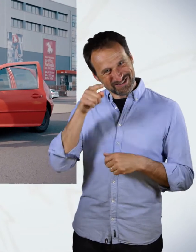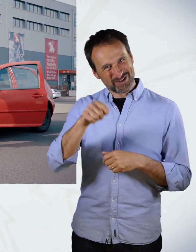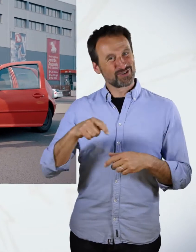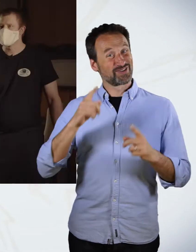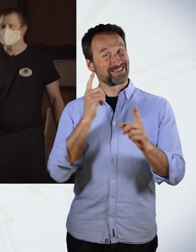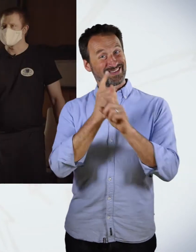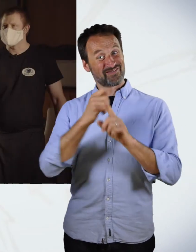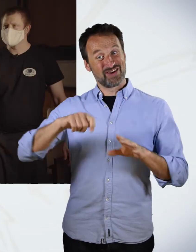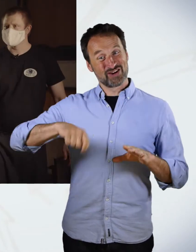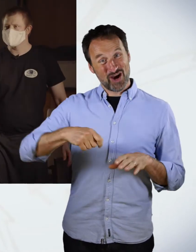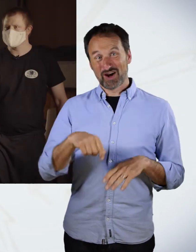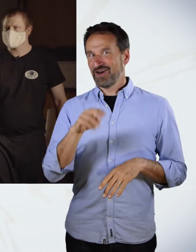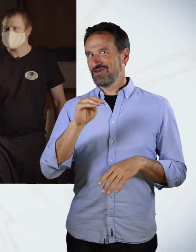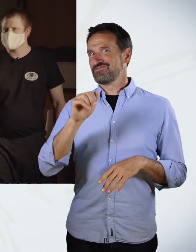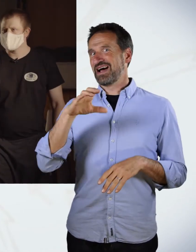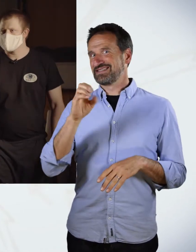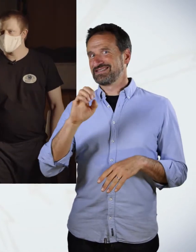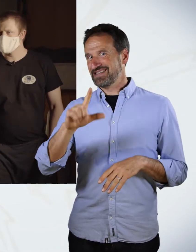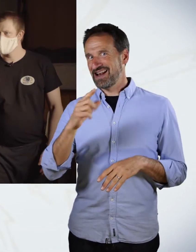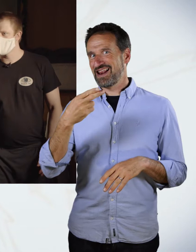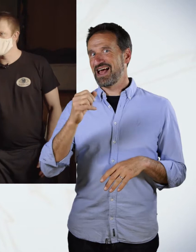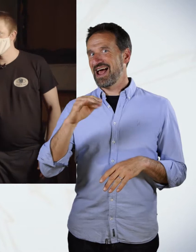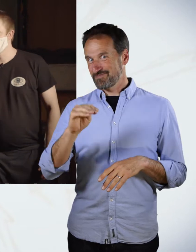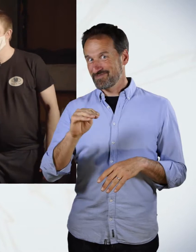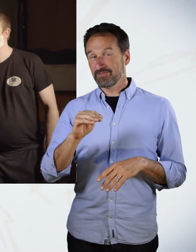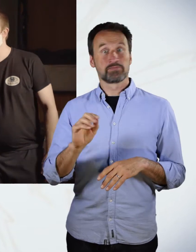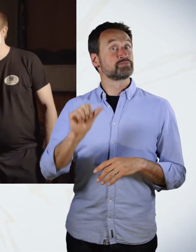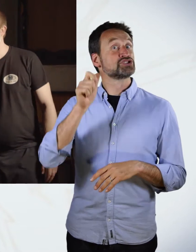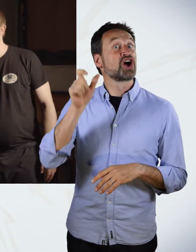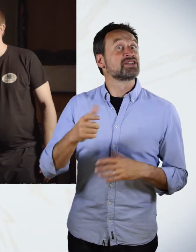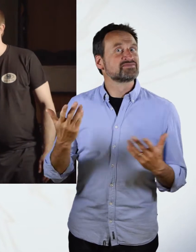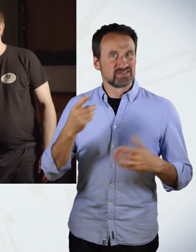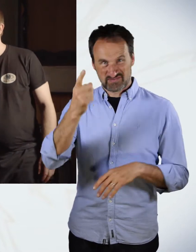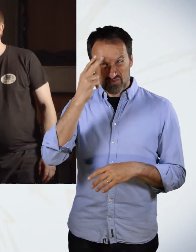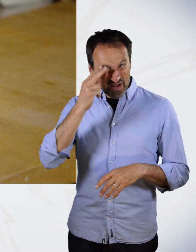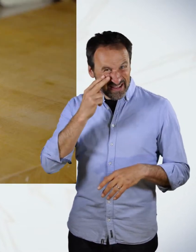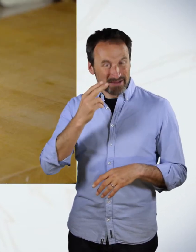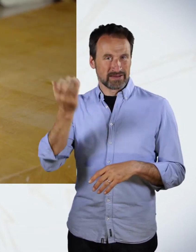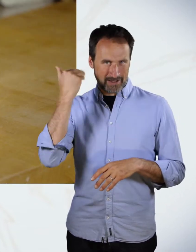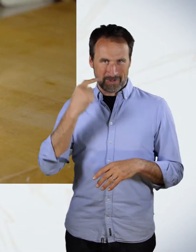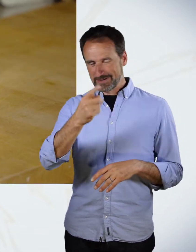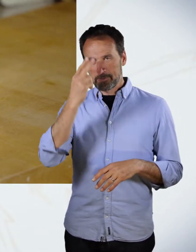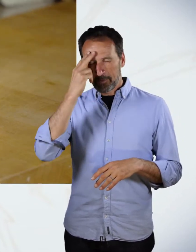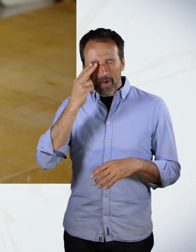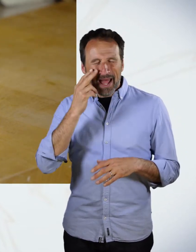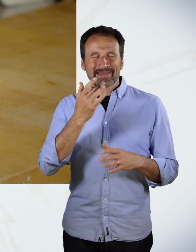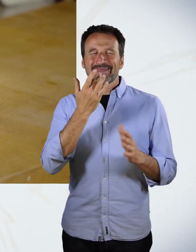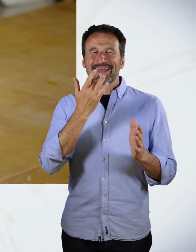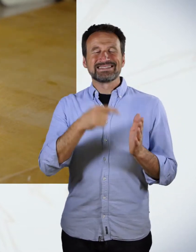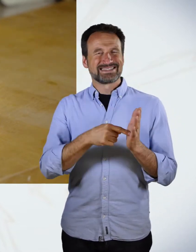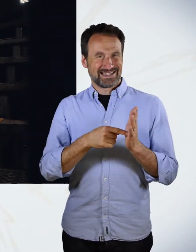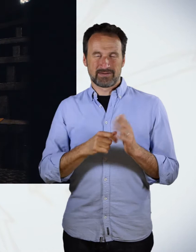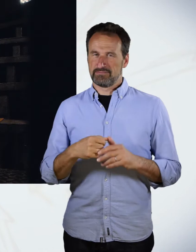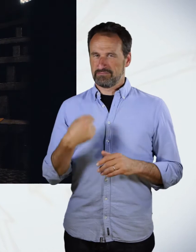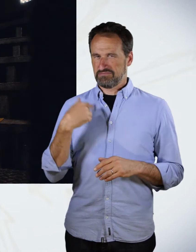Heim getroffen. Das Besondere dabei, er ist blind. Deine Aufgabe war damals ein Blind Tasting. Als wir in diesem Zuge deine